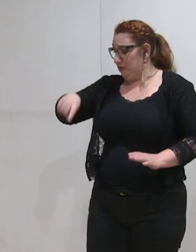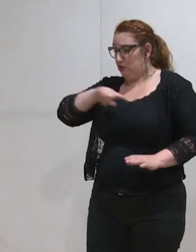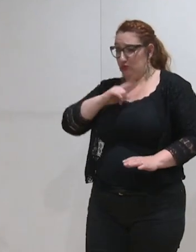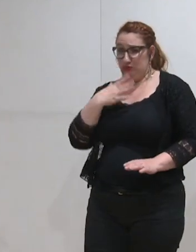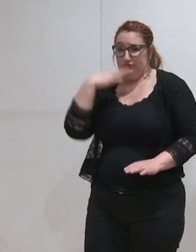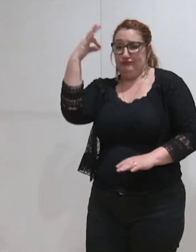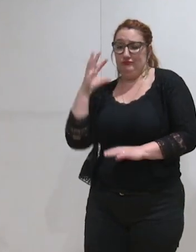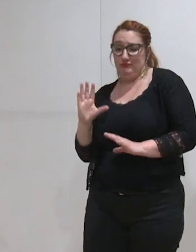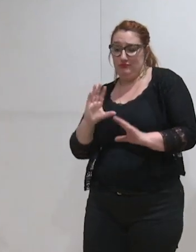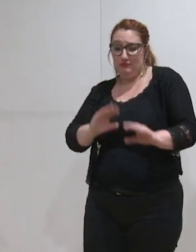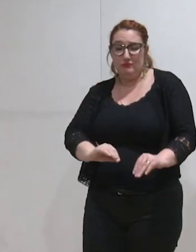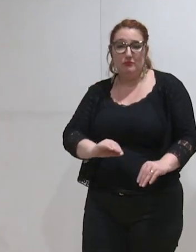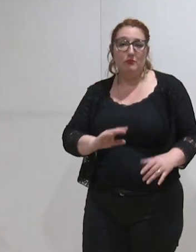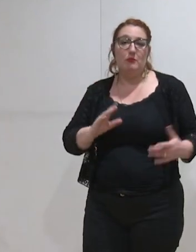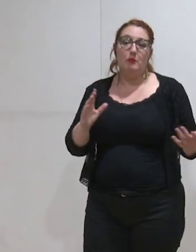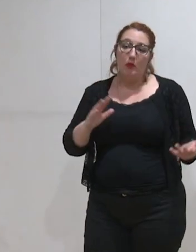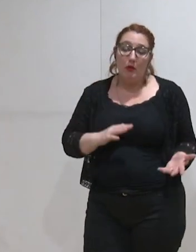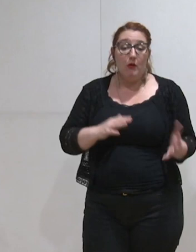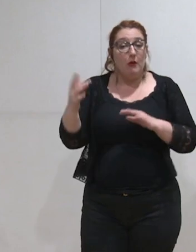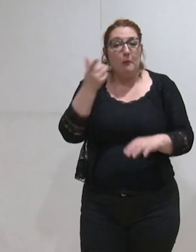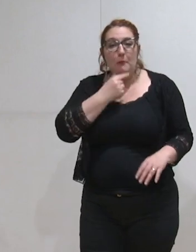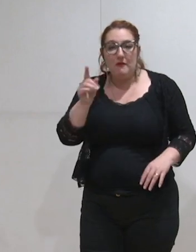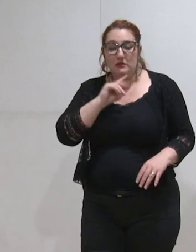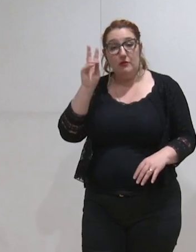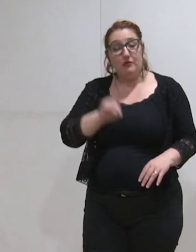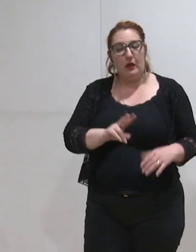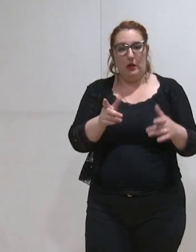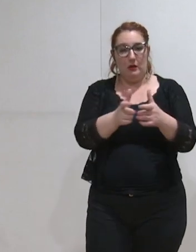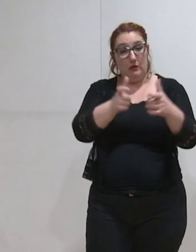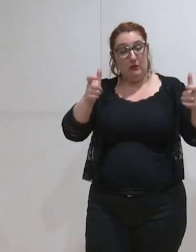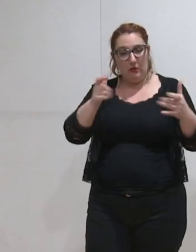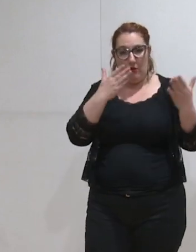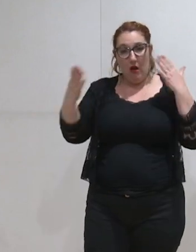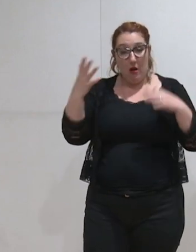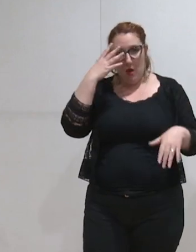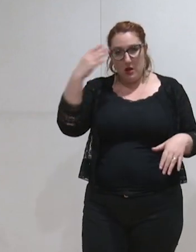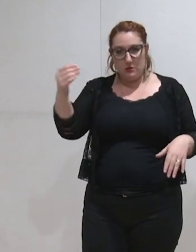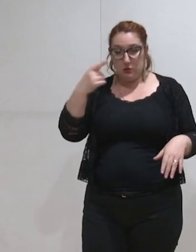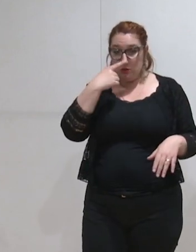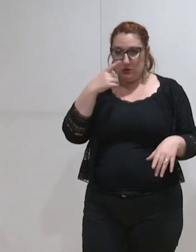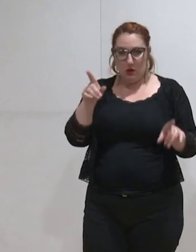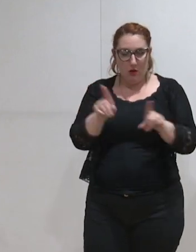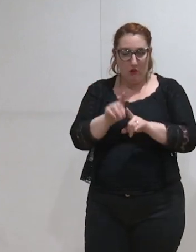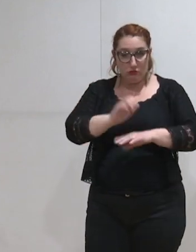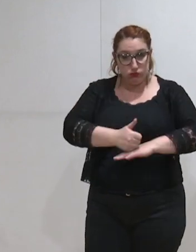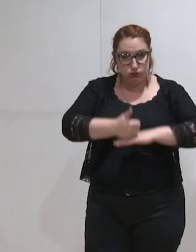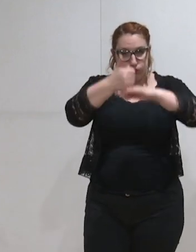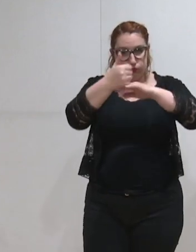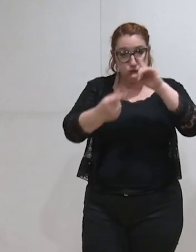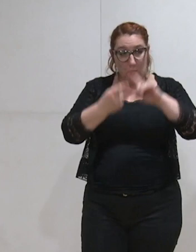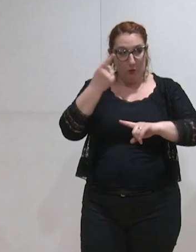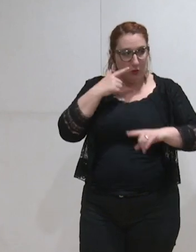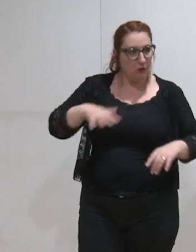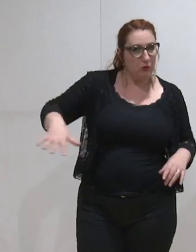d'un packbo important important pour l'activité économique du bassin grenoblois ça a été dit par Annesophie HMOs